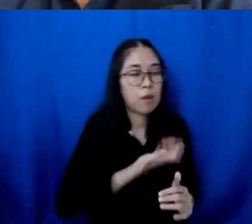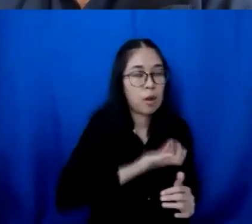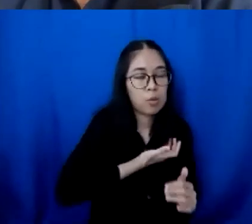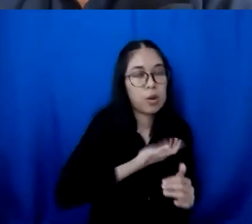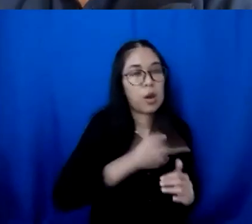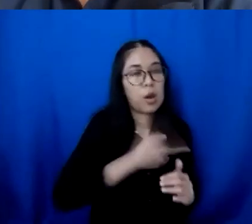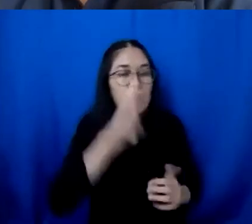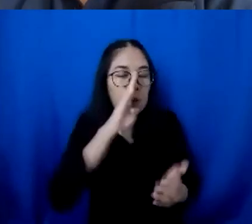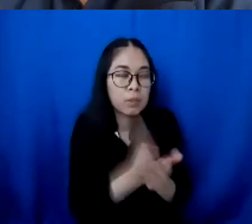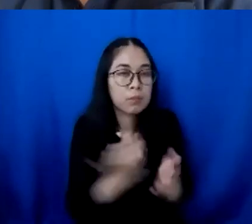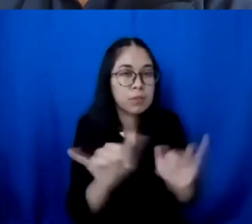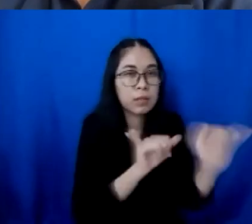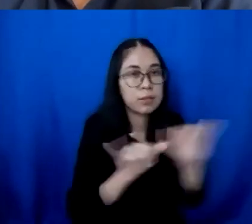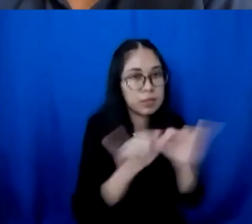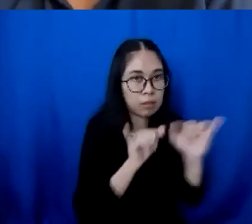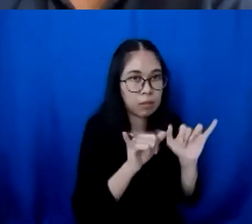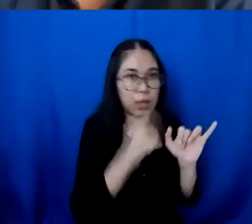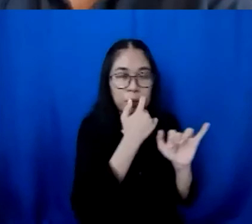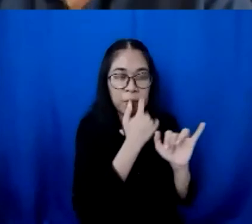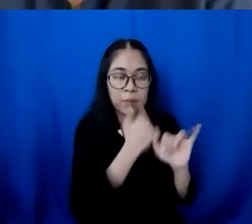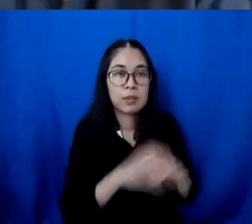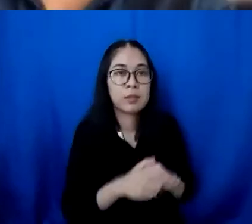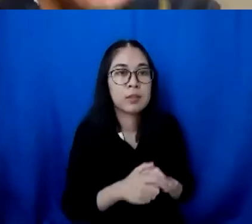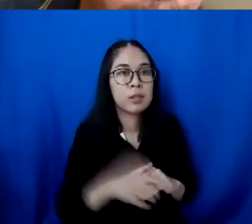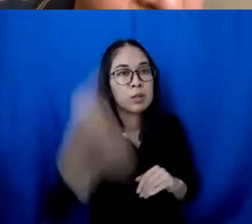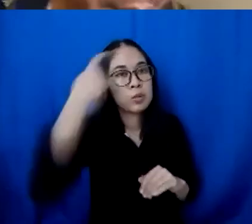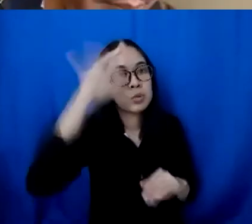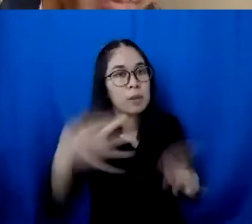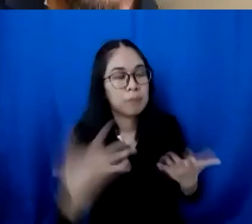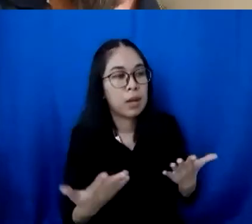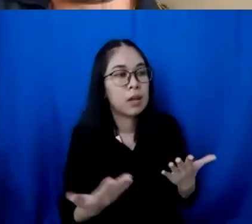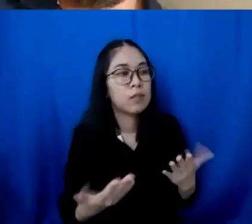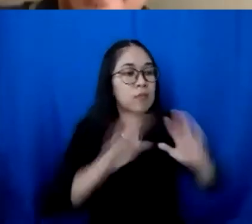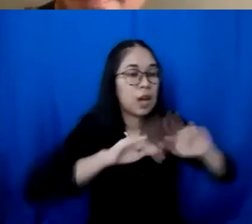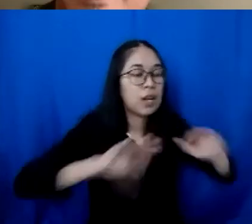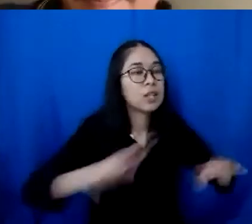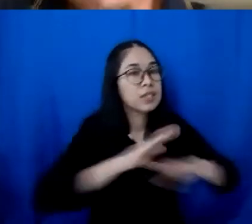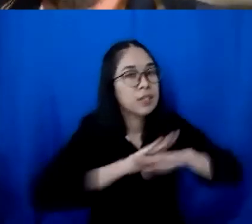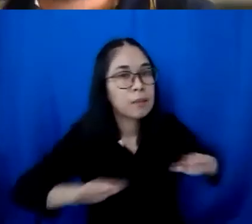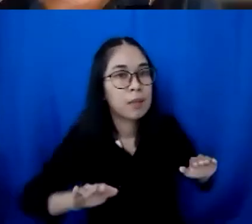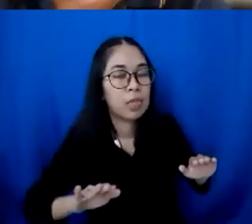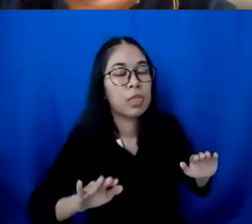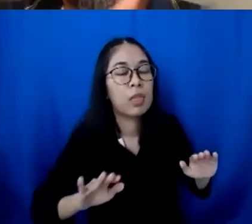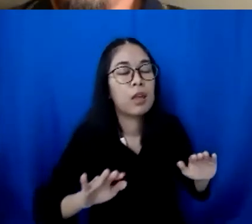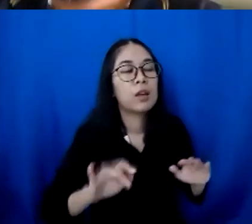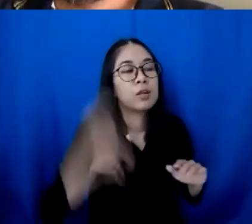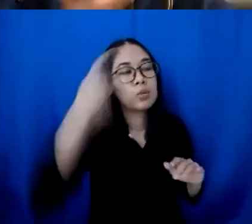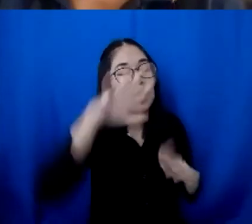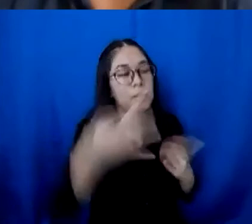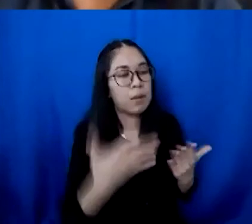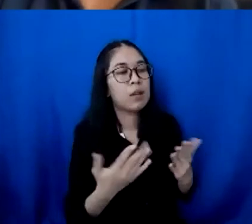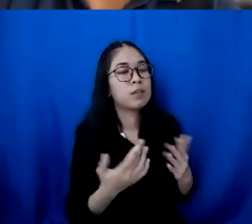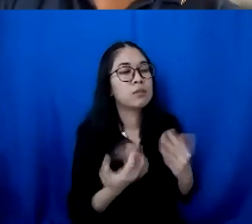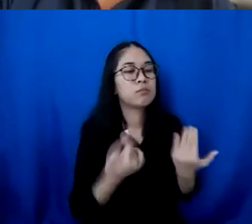komitmen bersama untuk menyelamatkan anak ya, dari sisi kondisi status gizinya, tentunya